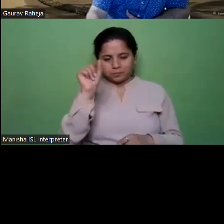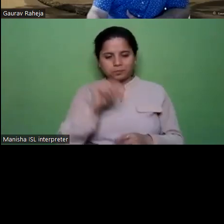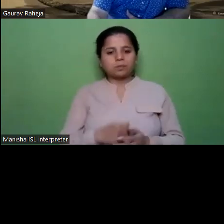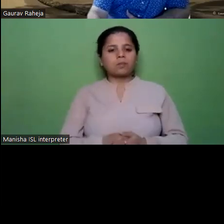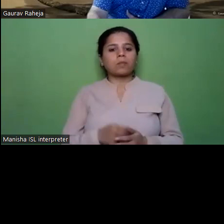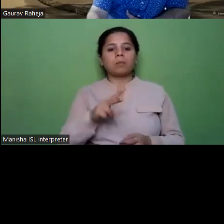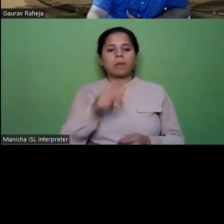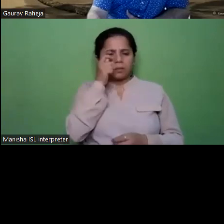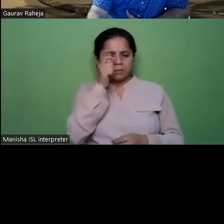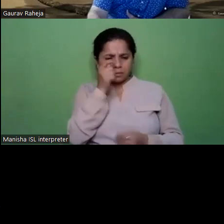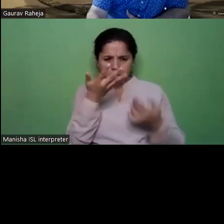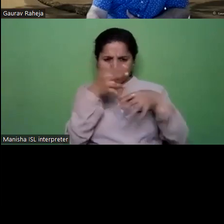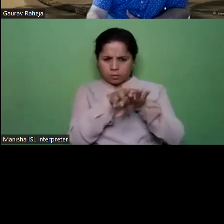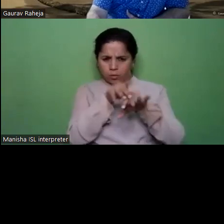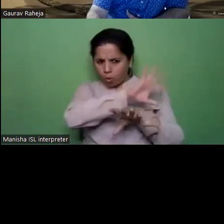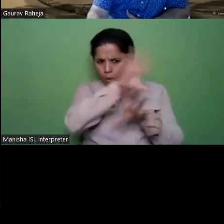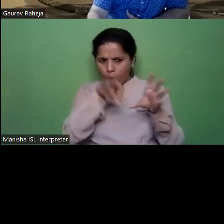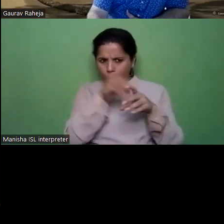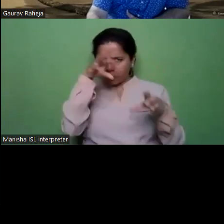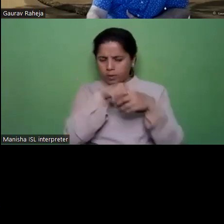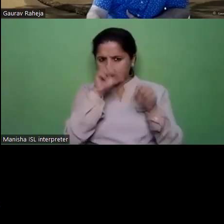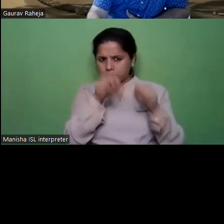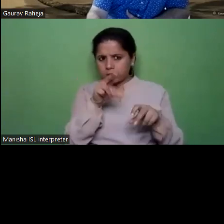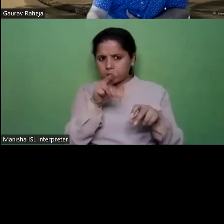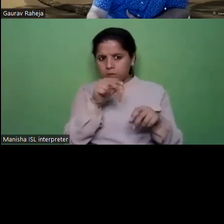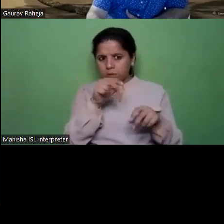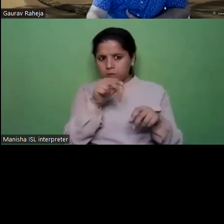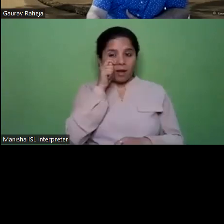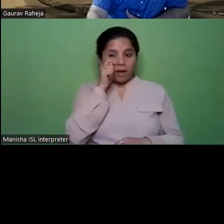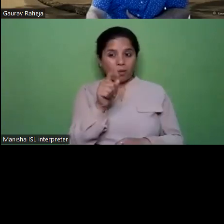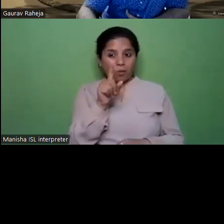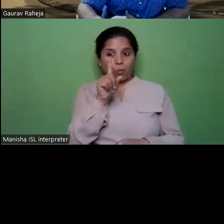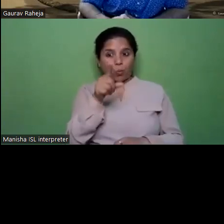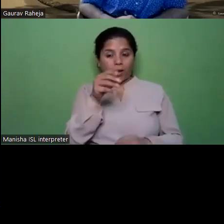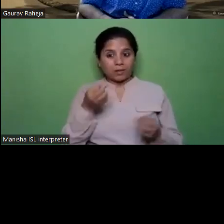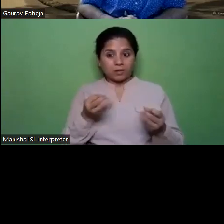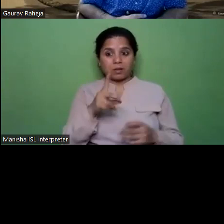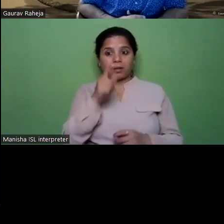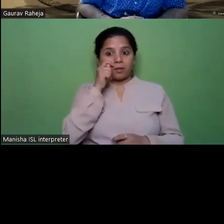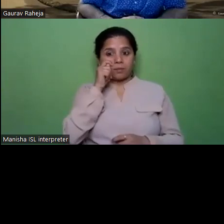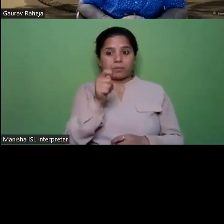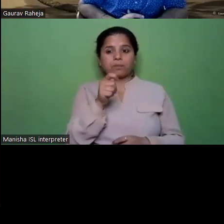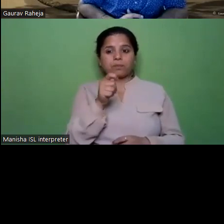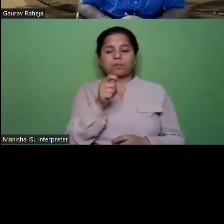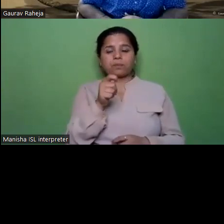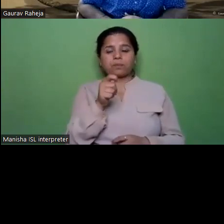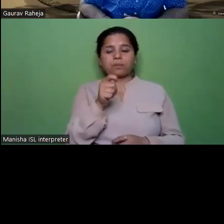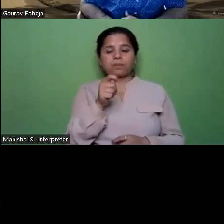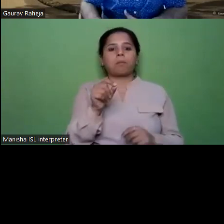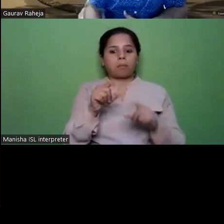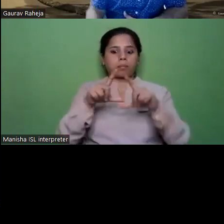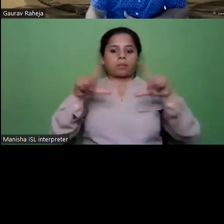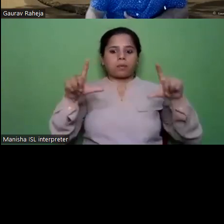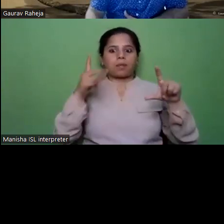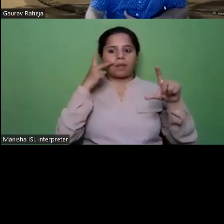So all we are discussing is various lenses. जब आप एक लेंस से देखने लगते हो तो आपको एक चीज मैग्निफाइड दिखती